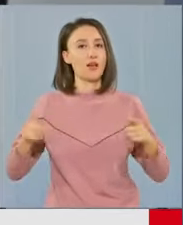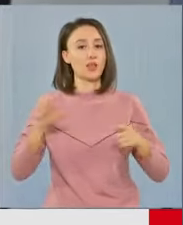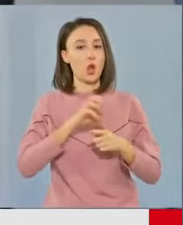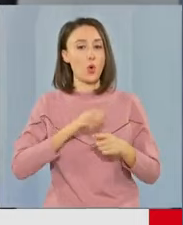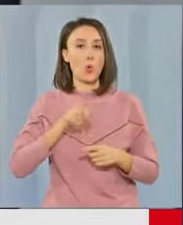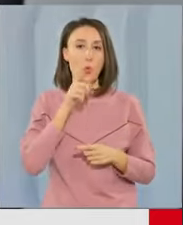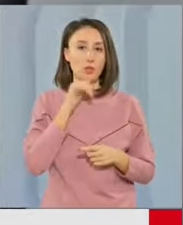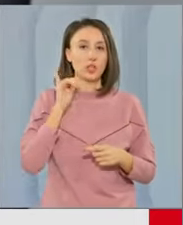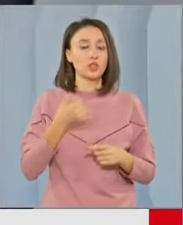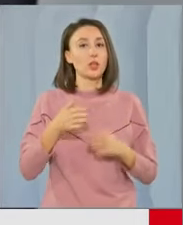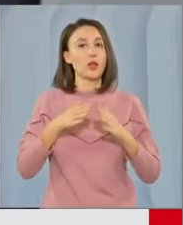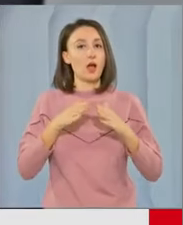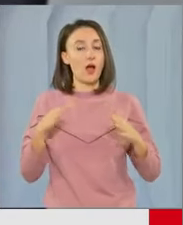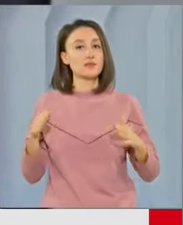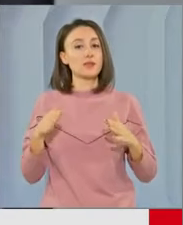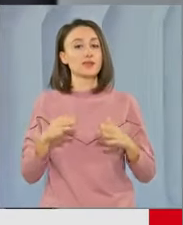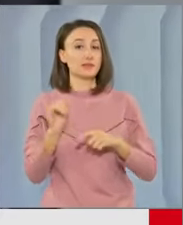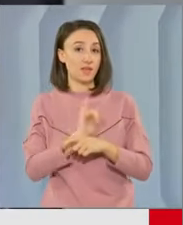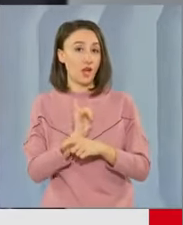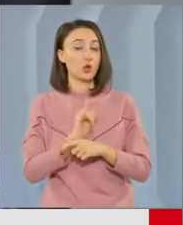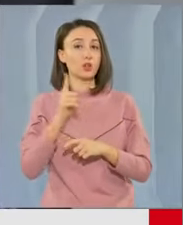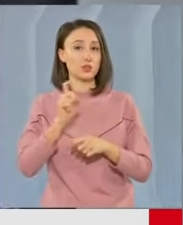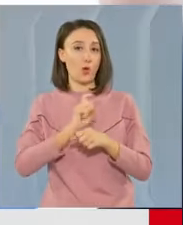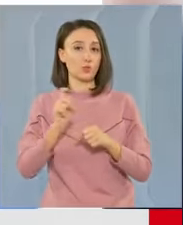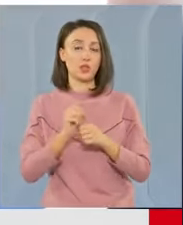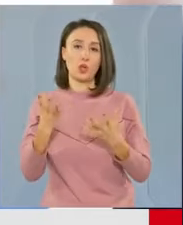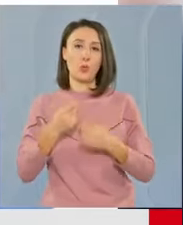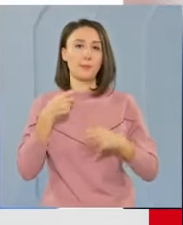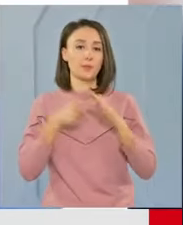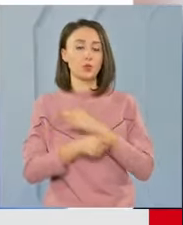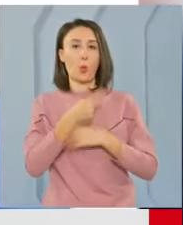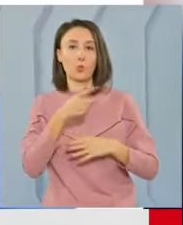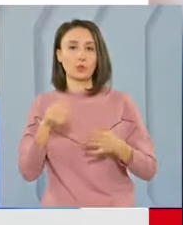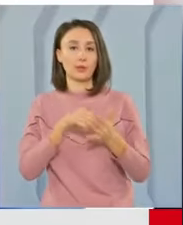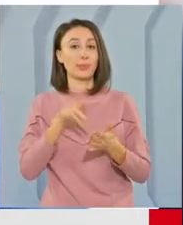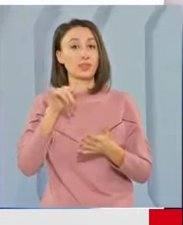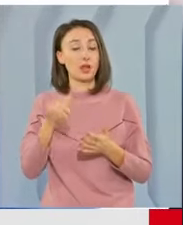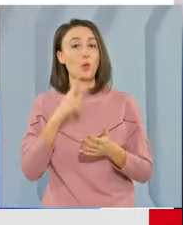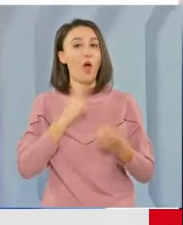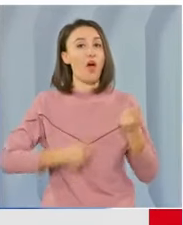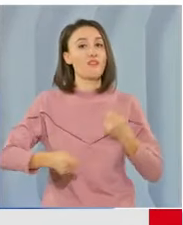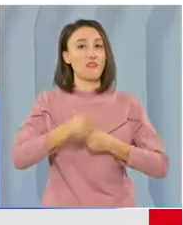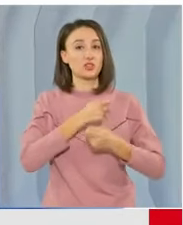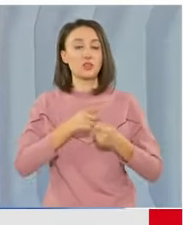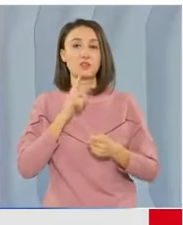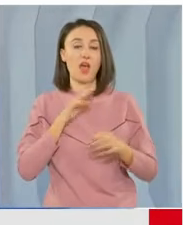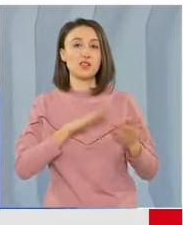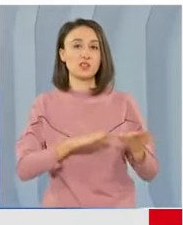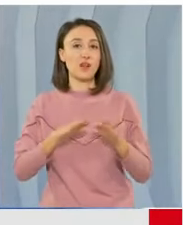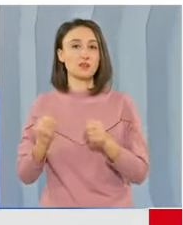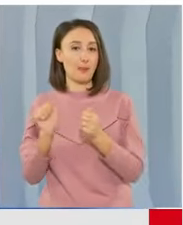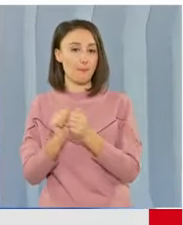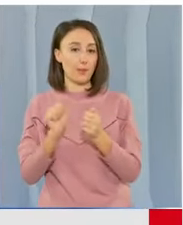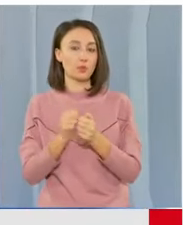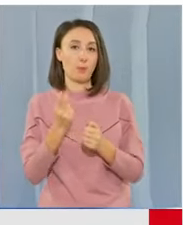locații, printre care și locuința directorului. Acesta este acuzat că a luat mită de 100.000 de lei de la un afacerist ca să-i asfalteze